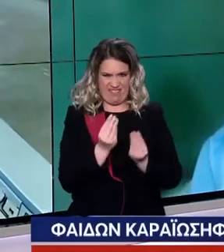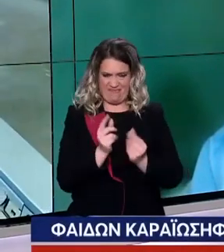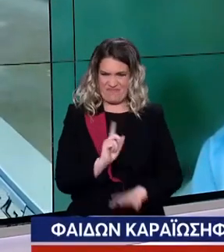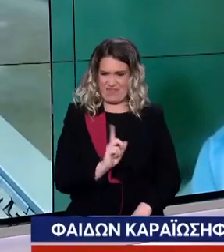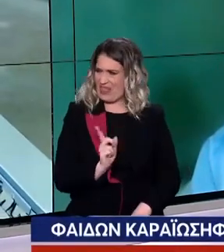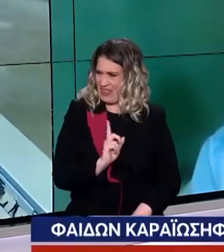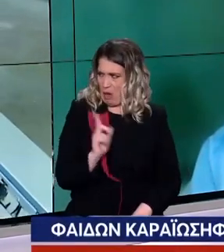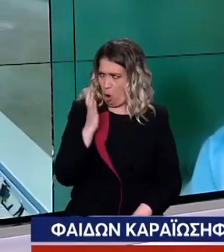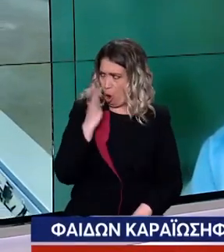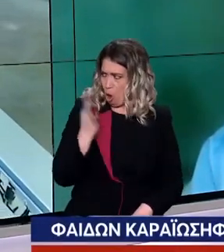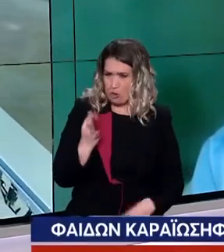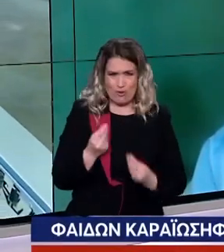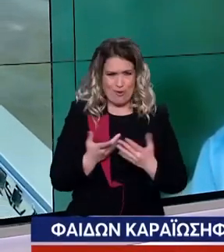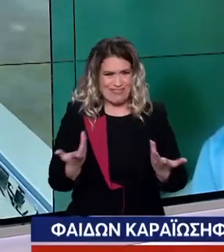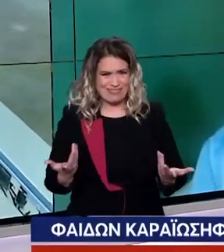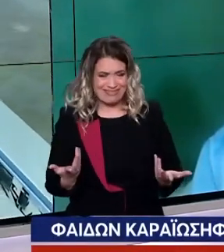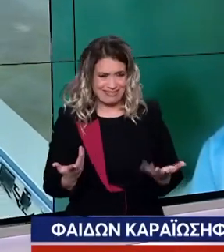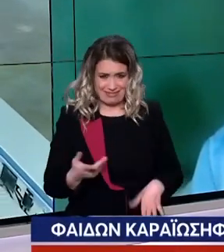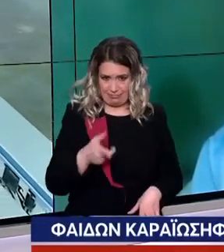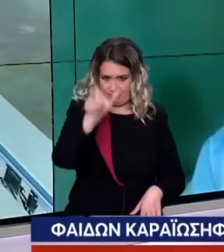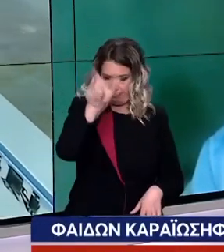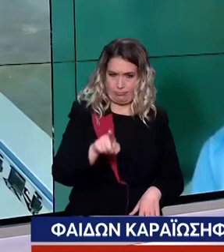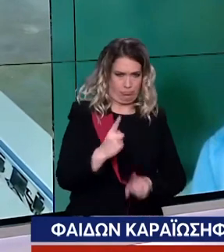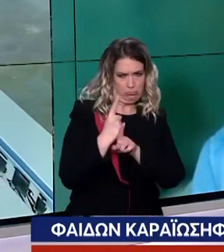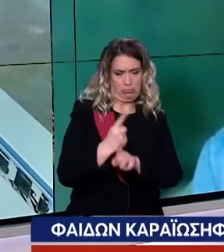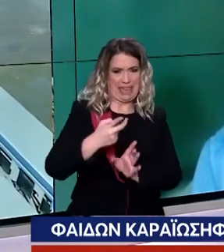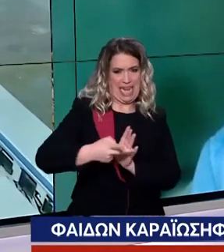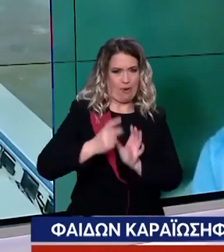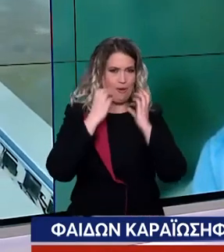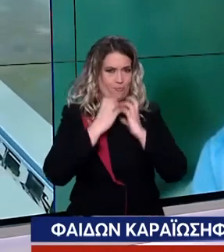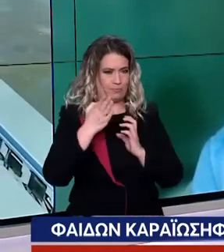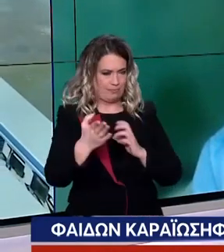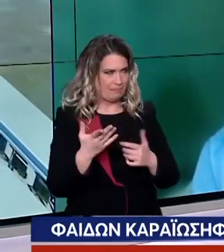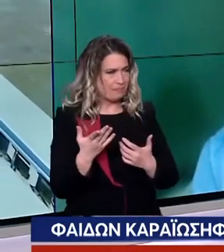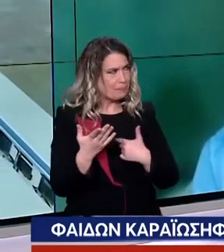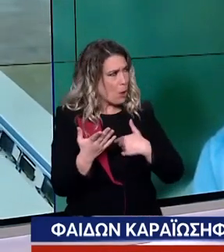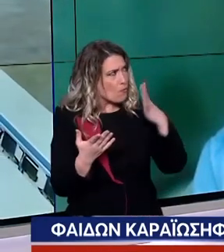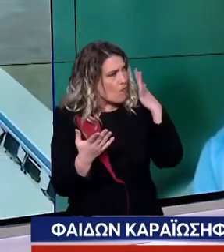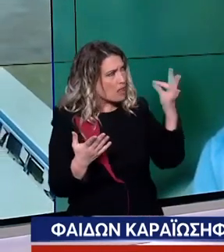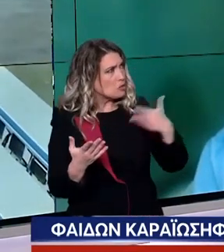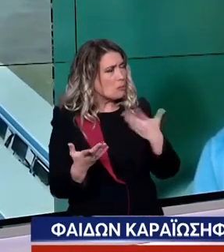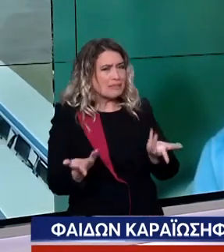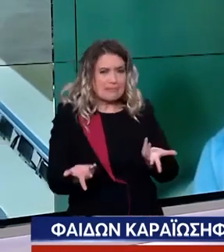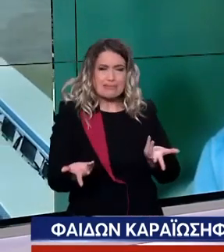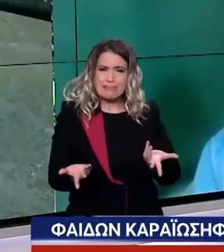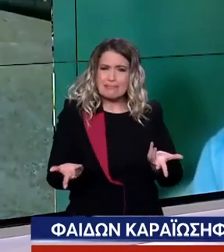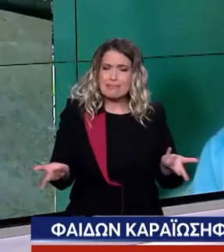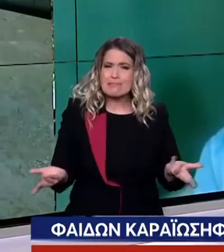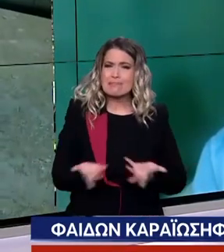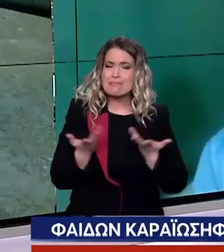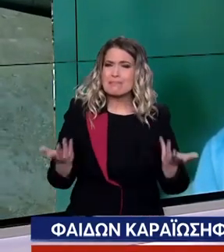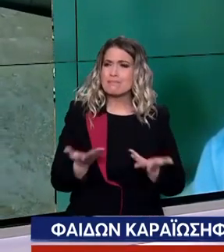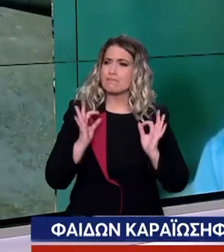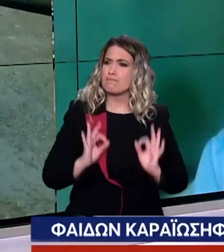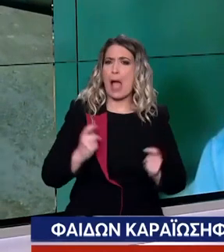άνθρωποι οι οποίοι χειρίζονταν τα τρένα ψάχνανε αν θα ανέβουν απ τη γραμμή θ δο αν θα τα στείλουν ανάποδα ή ότι άλλο θα θα λειτουργούσαν σε ένα αποστημάτων